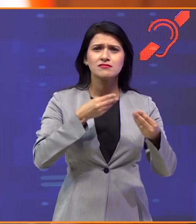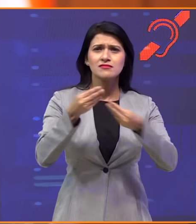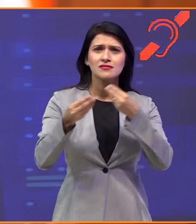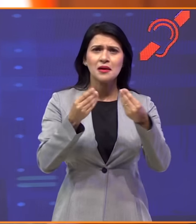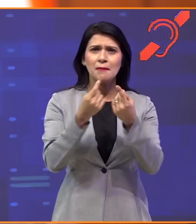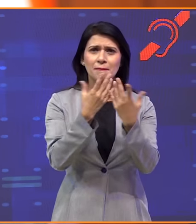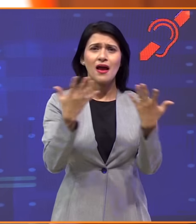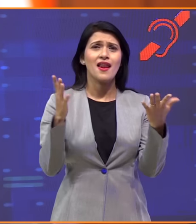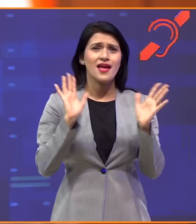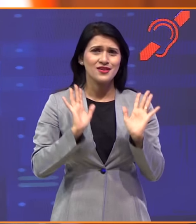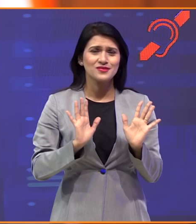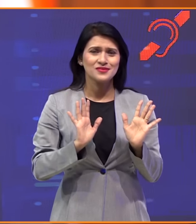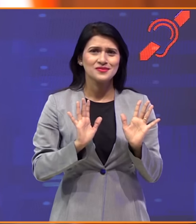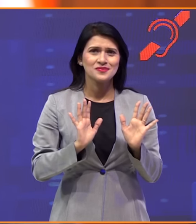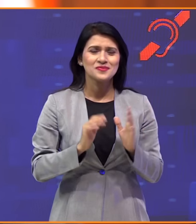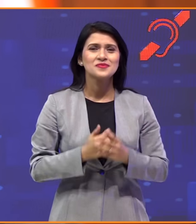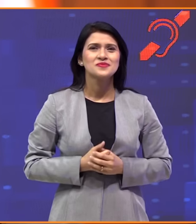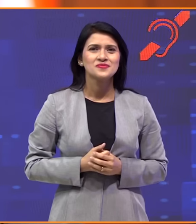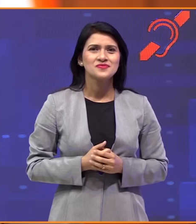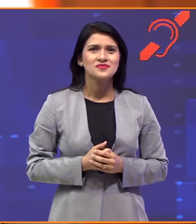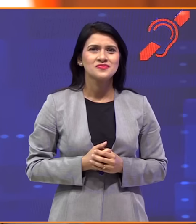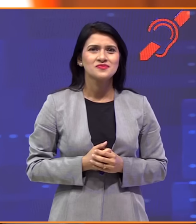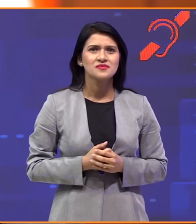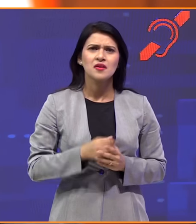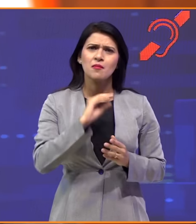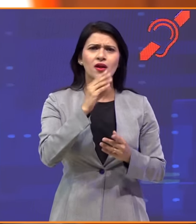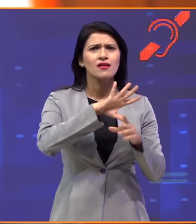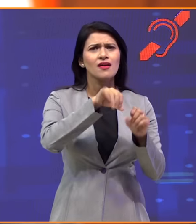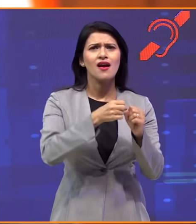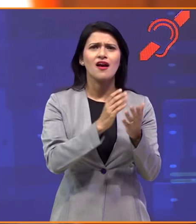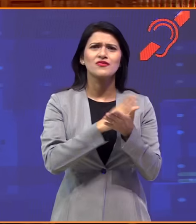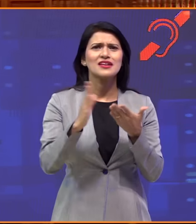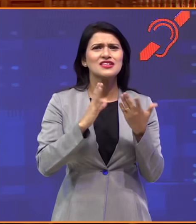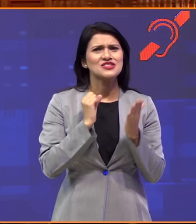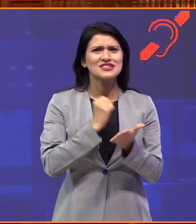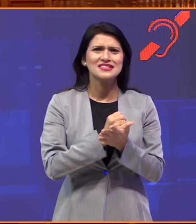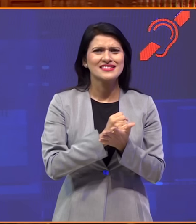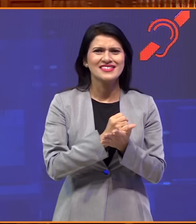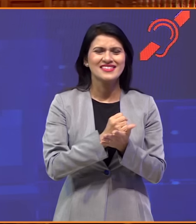है उसके हिसाब से तो आपको खत्म हो जाना चाहिए था